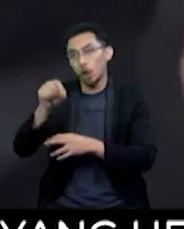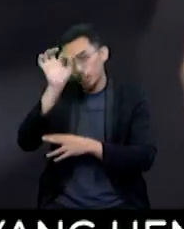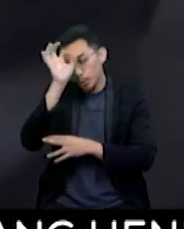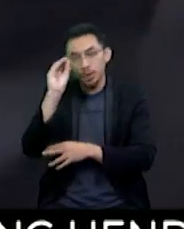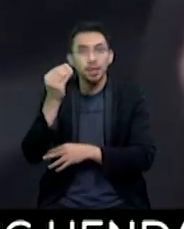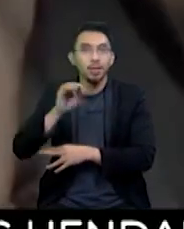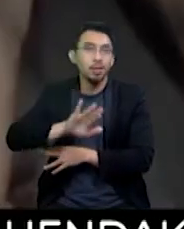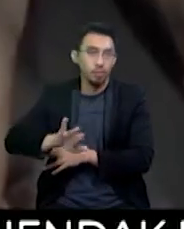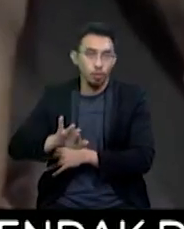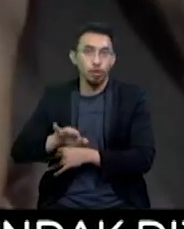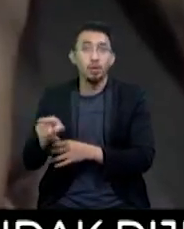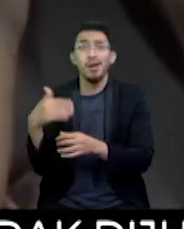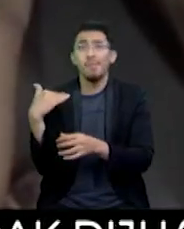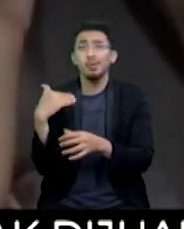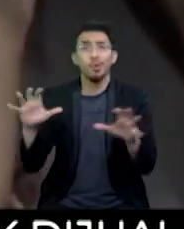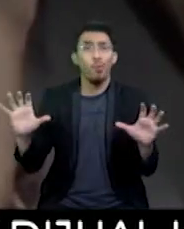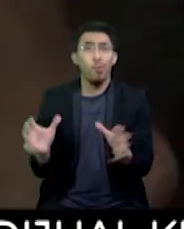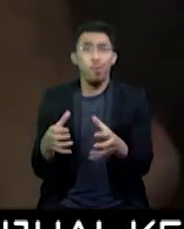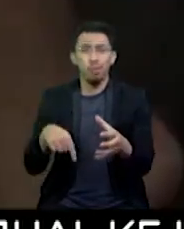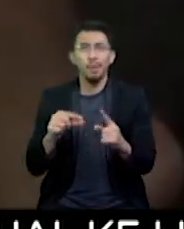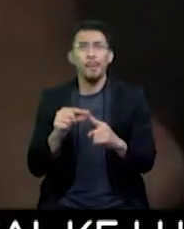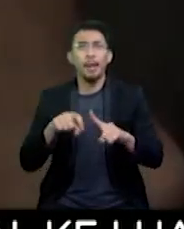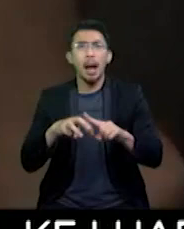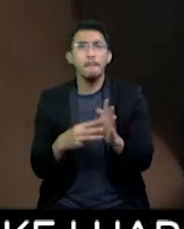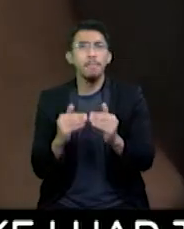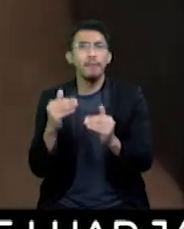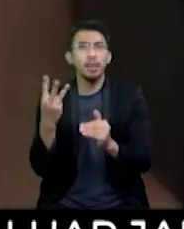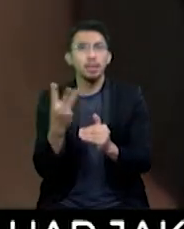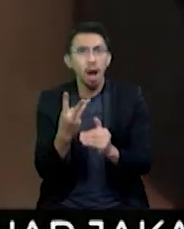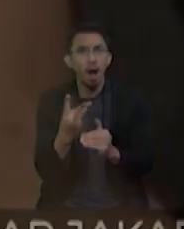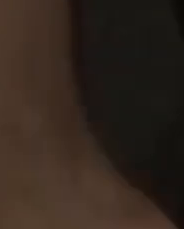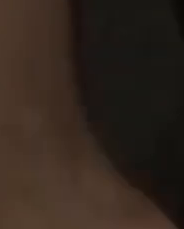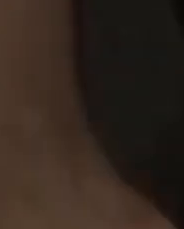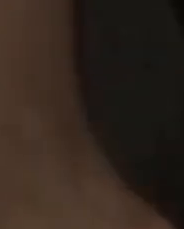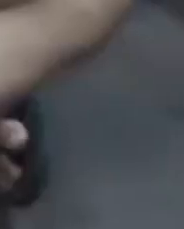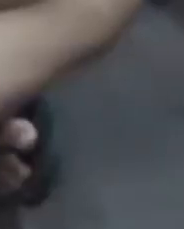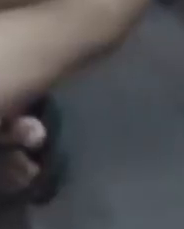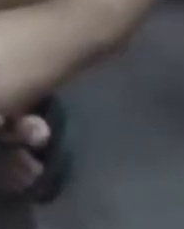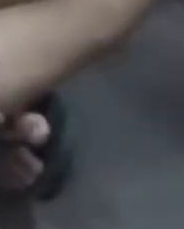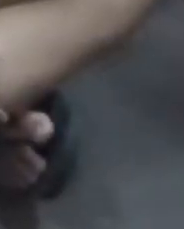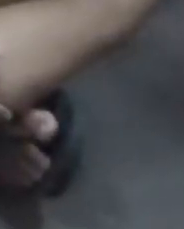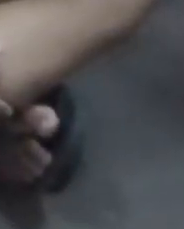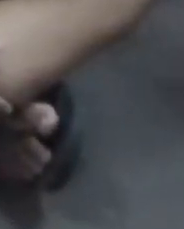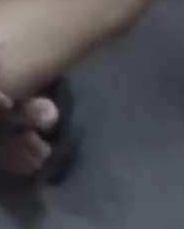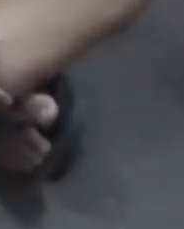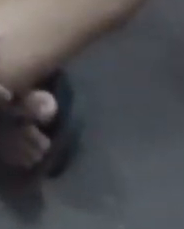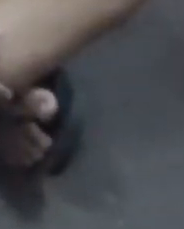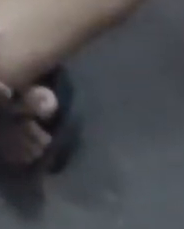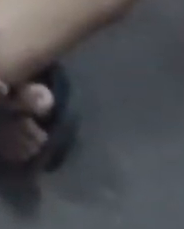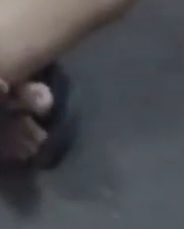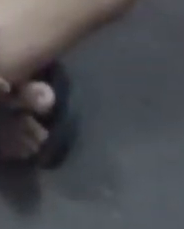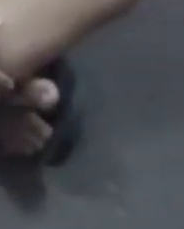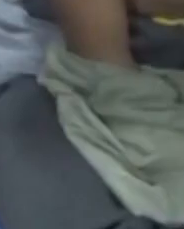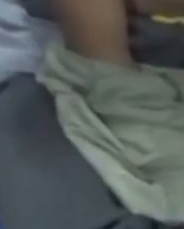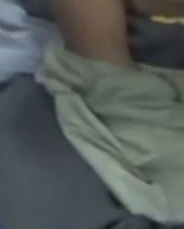kerumunan kelompok remaja dibaca ppkm level 3 telah meresahkan masyarakat selain kerap melakukan aksi tawuran karena